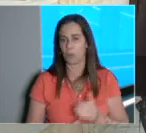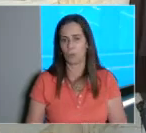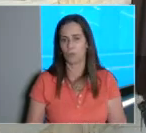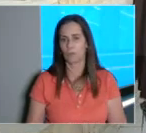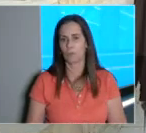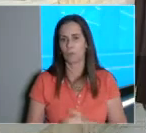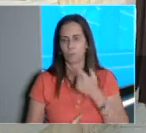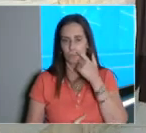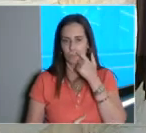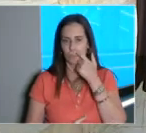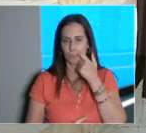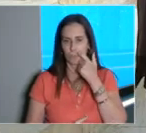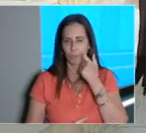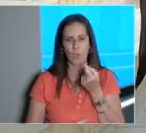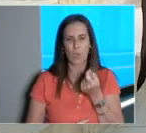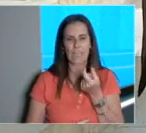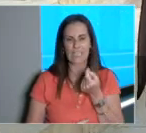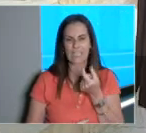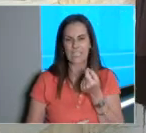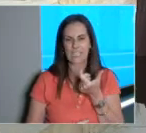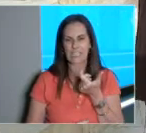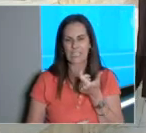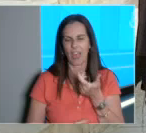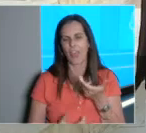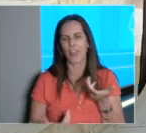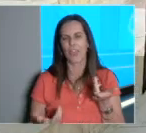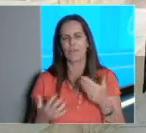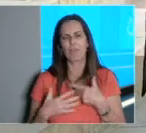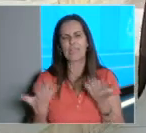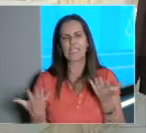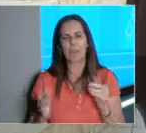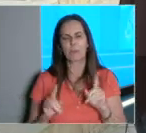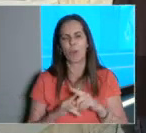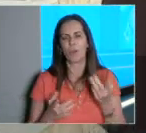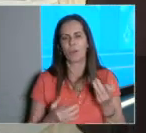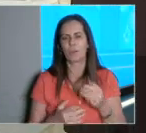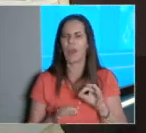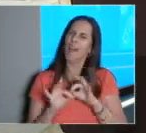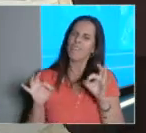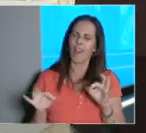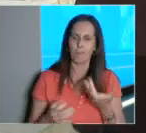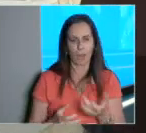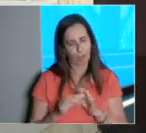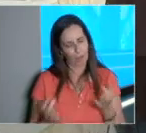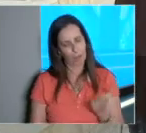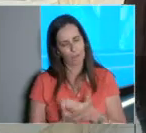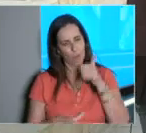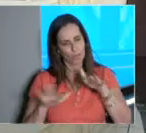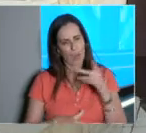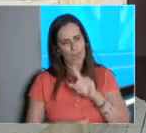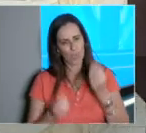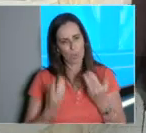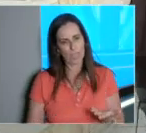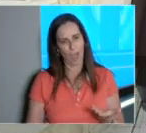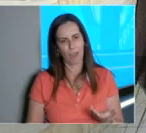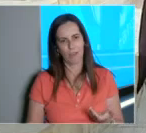גמור. אבל מה אשכנזי? הוא קצת פרווק, הוא כמו הוגות כזה, שהוגת סברינה כזה. התחלה, התחלה. מה זה התחלה? אבל זה רשות ממשלה, זה לא